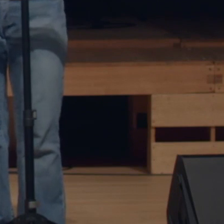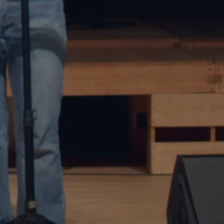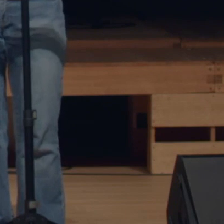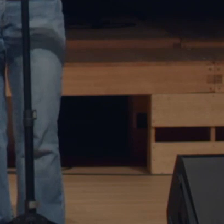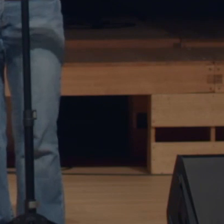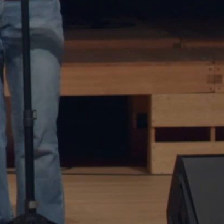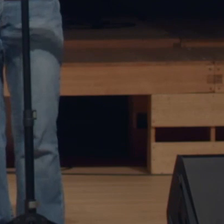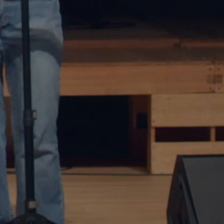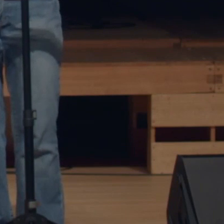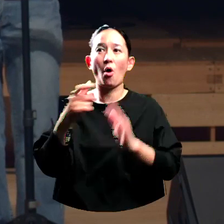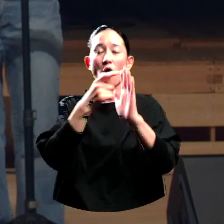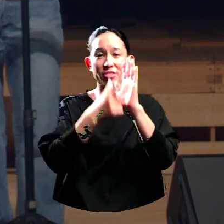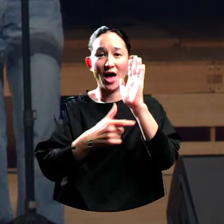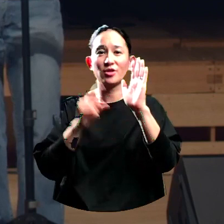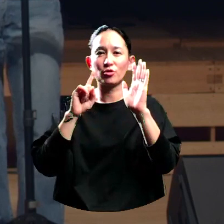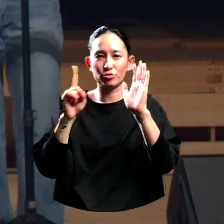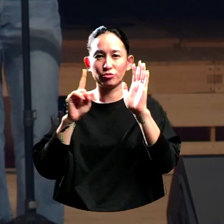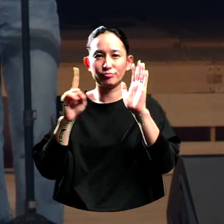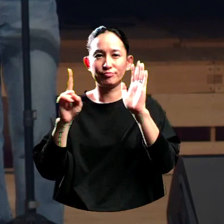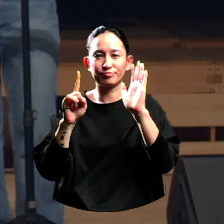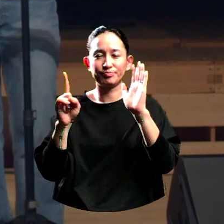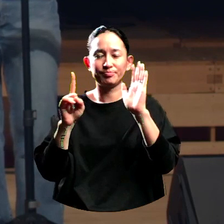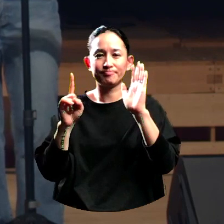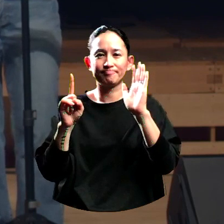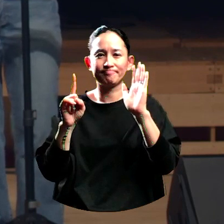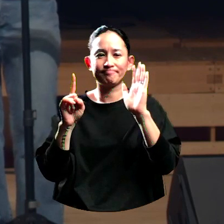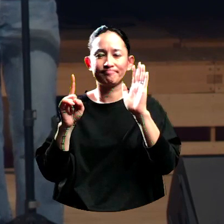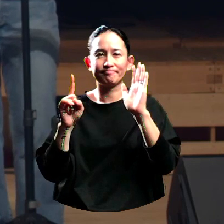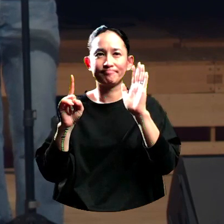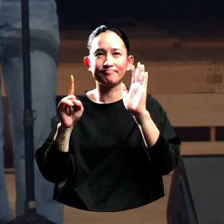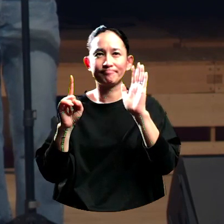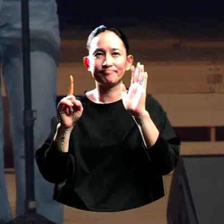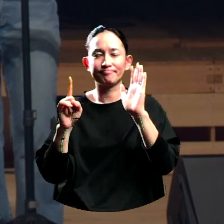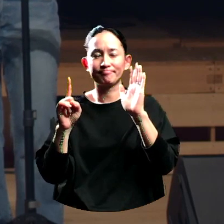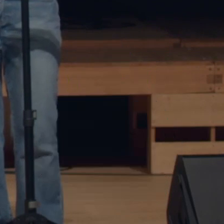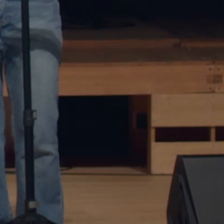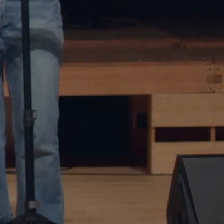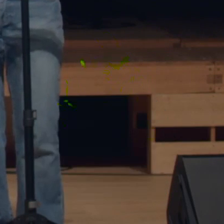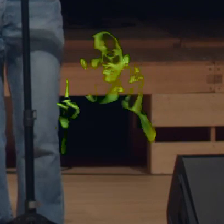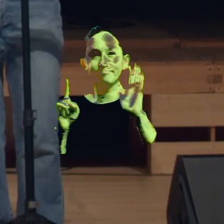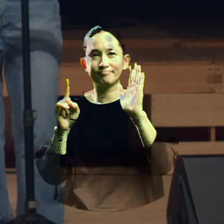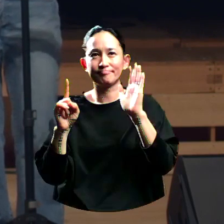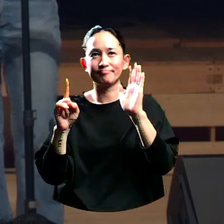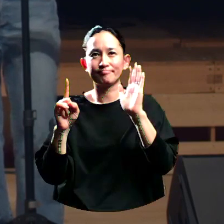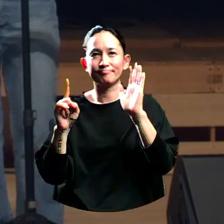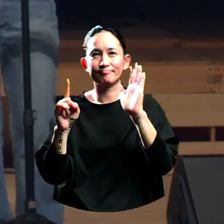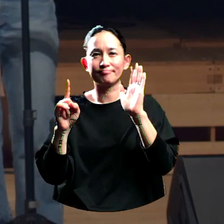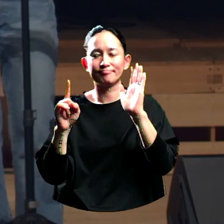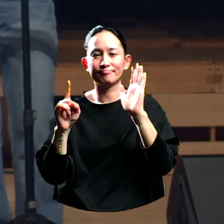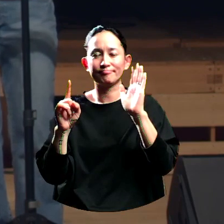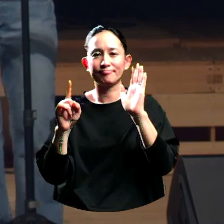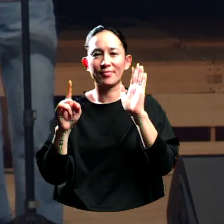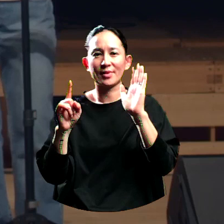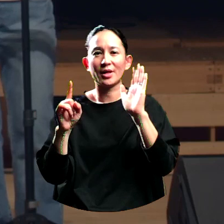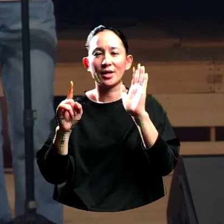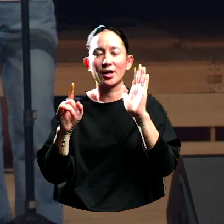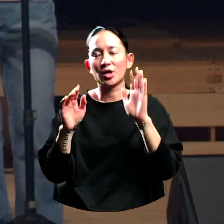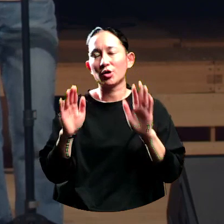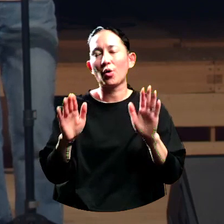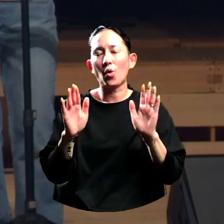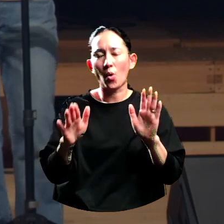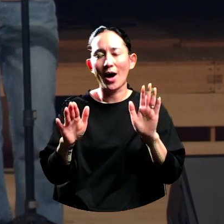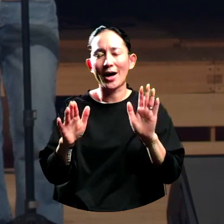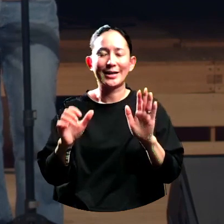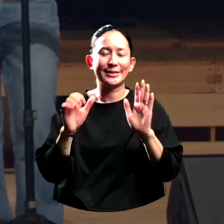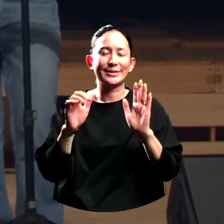Unrecoverable. はい、でニューホープ横浜では本当にいろんな、イベントが行われていますので、詳細は常にホームページの